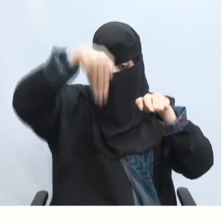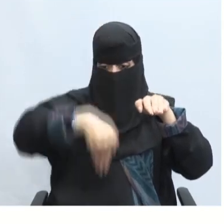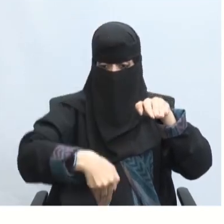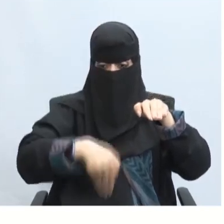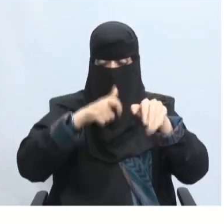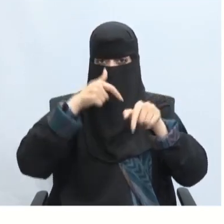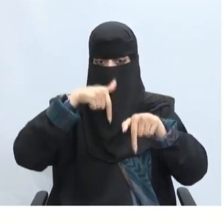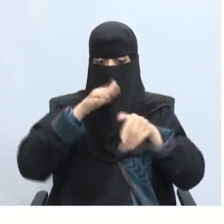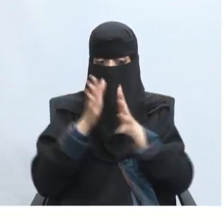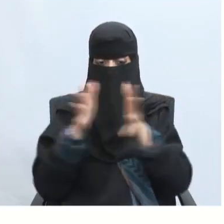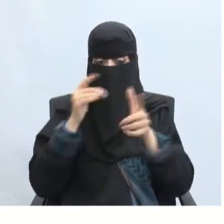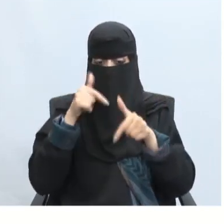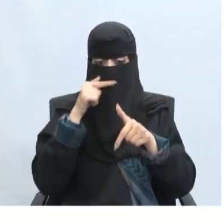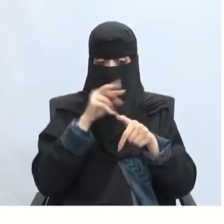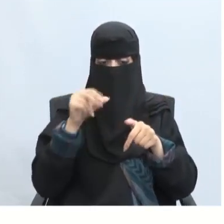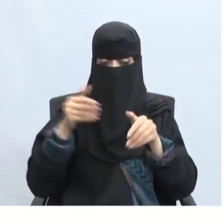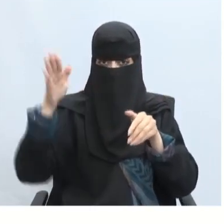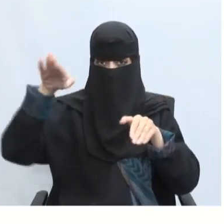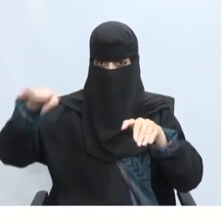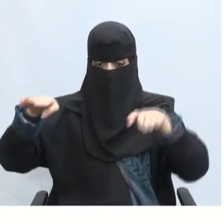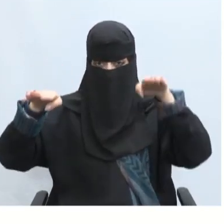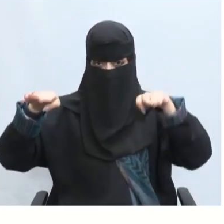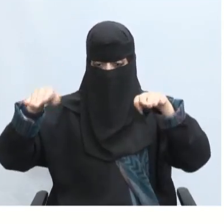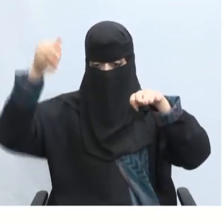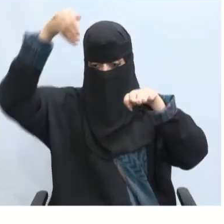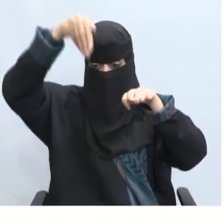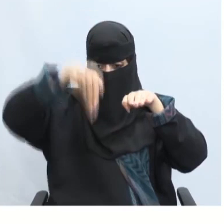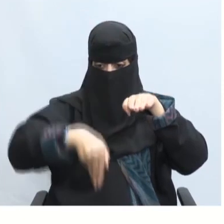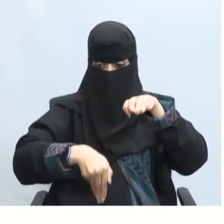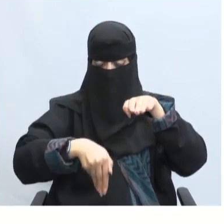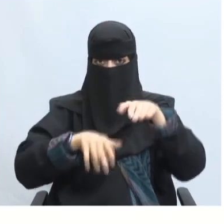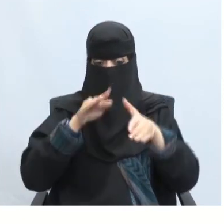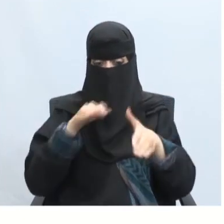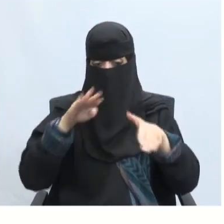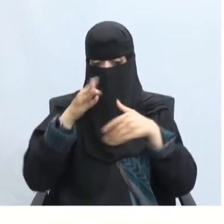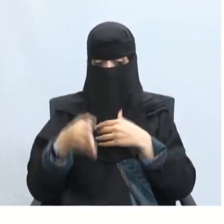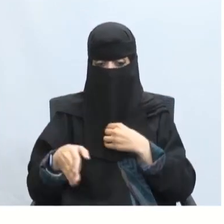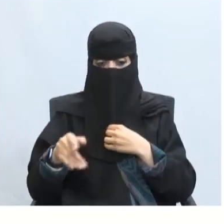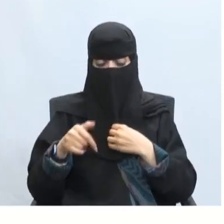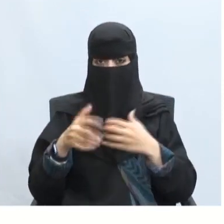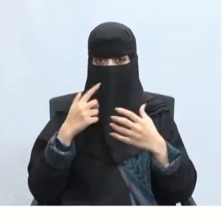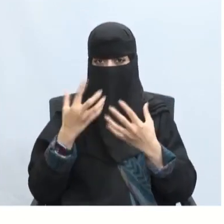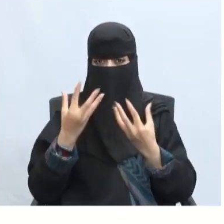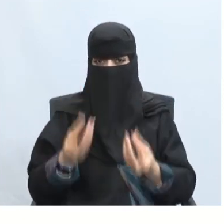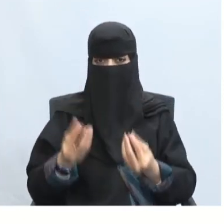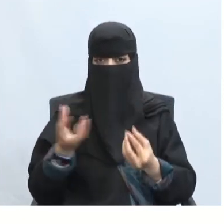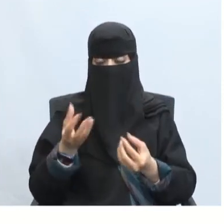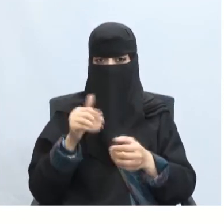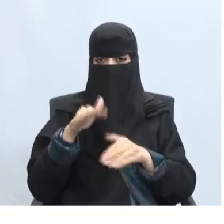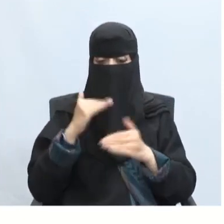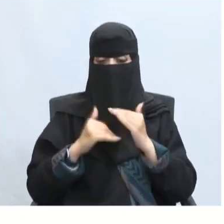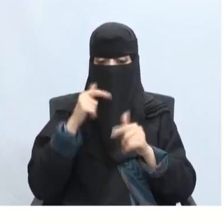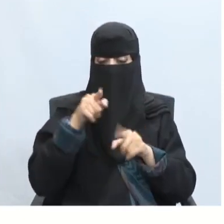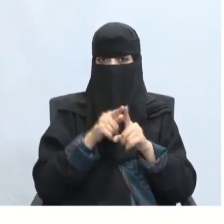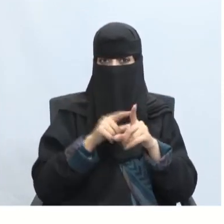الكثافه الاكبر كما هو واضح معنا في الشكل تحت الاخرى ذات الكثافه المنخفضه